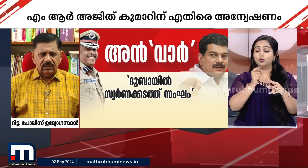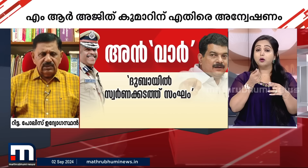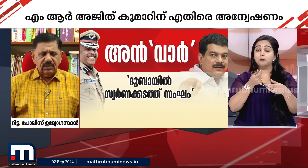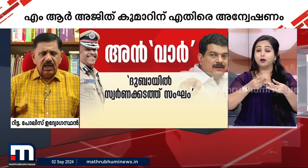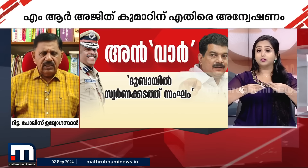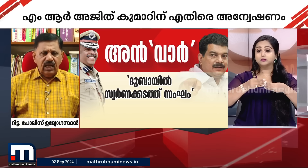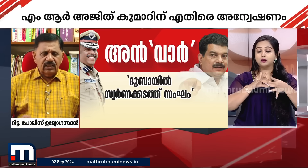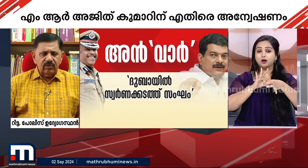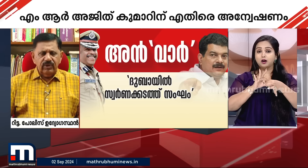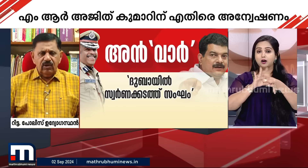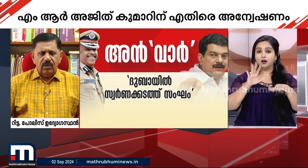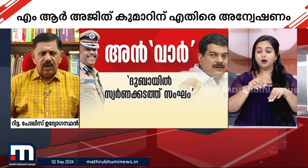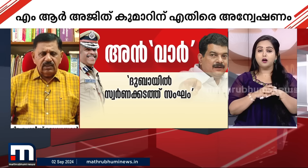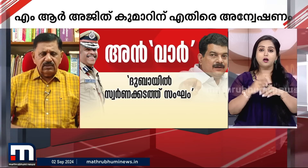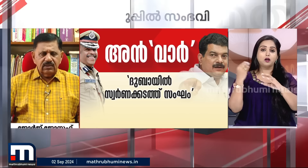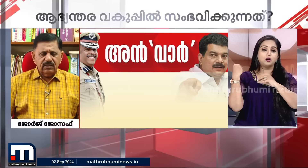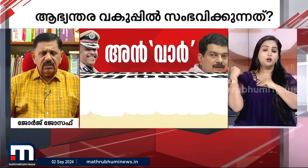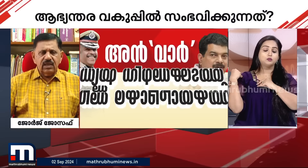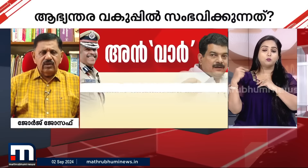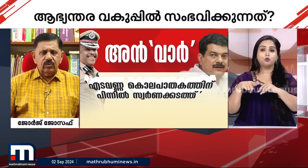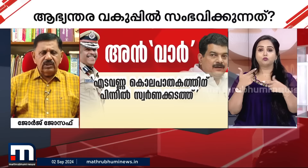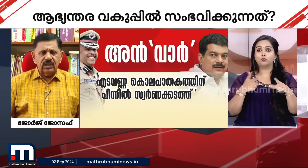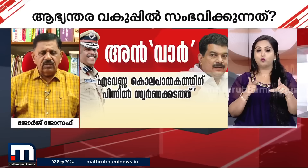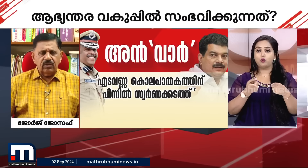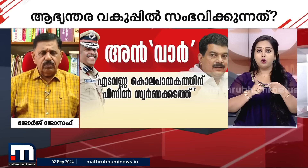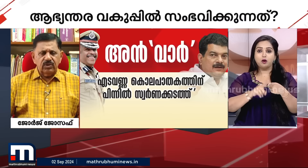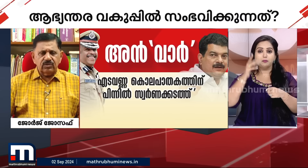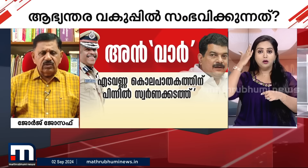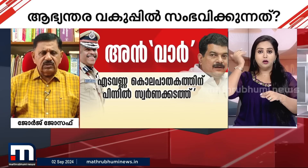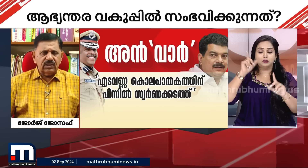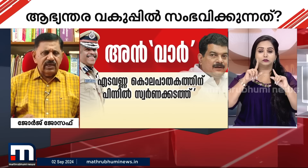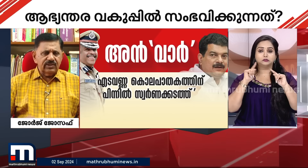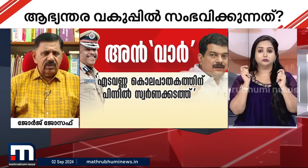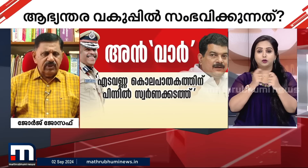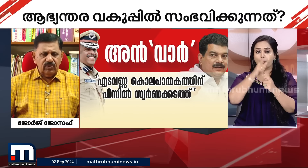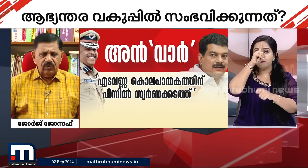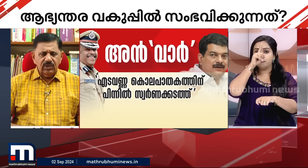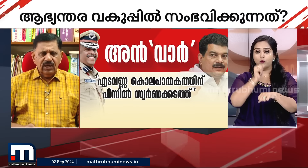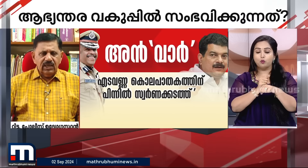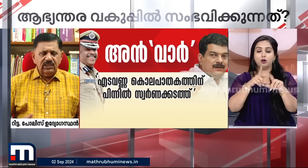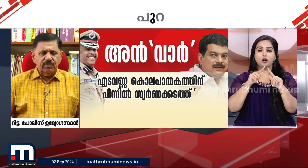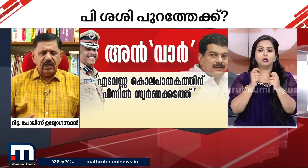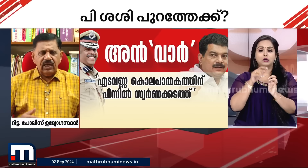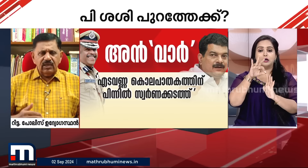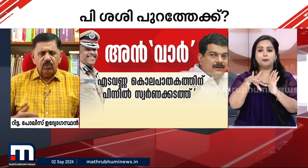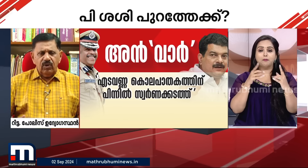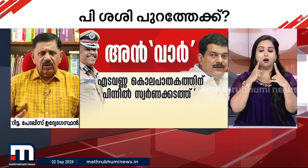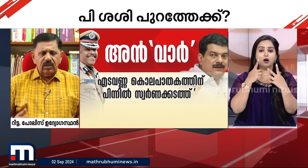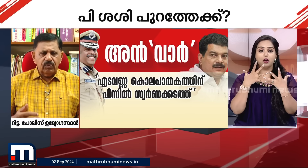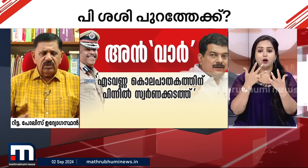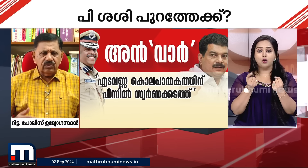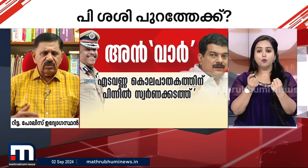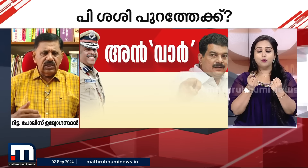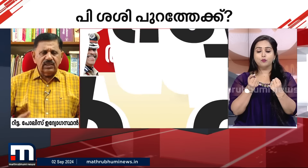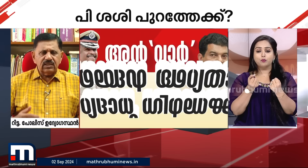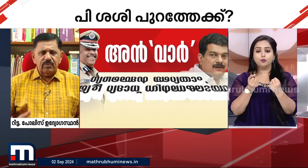ബന്ധപ്പെട്ടതാണ്, അധികാര ദുർവിനിയോഗമാണ്. തീർച്ചയായിട്ടും ഉന്നതതലത്തിലൊരു പോലീസ് ഉദ്യോഗസ്ഥനെ അത് അന്വേഷിച്ചേ പറ്റുള്ളൂ. ADGP റാങ്കിന് മുകളിലുള്ള